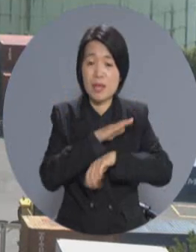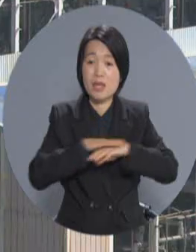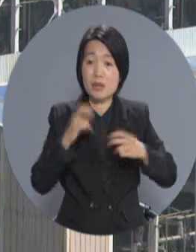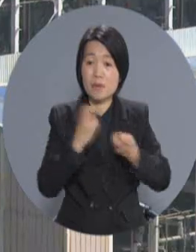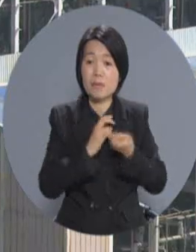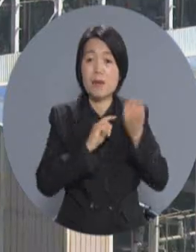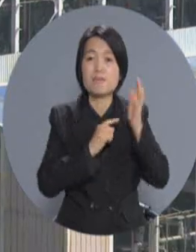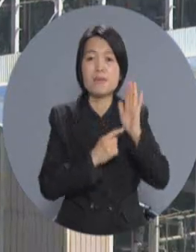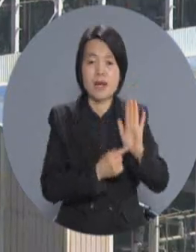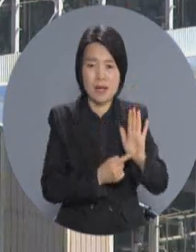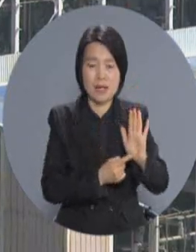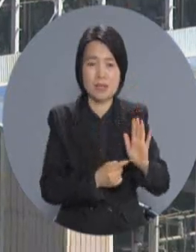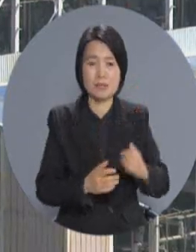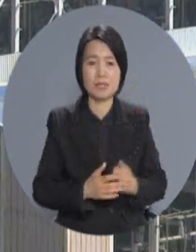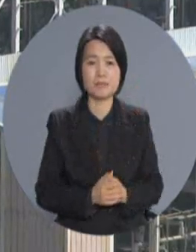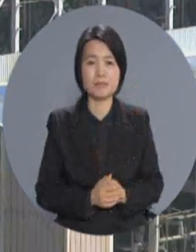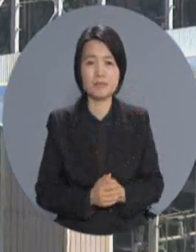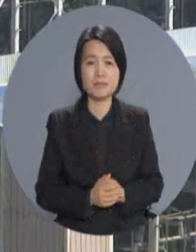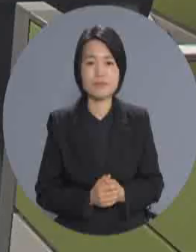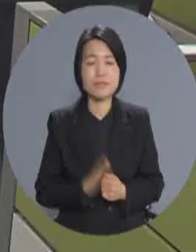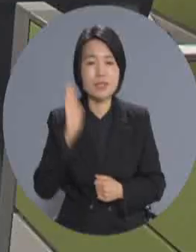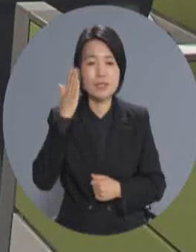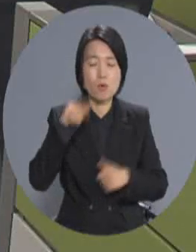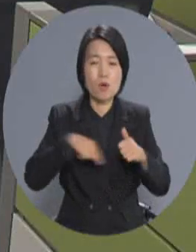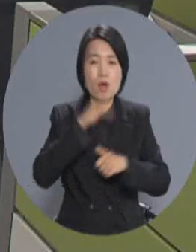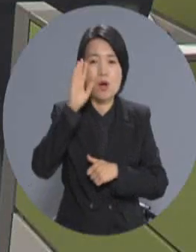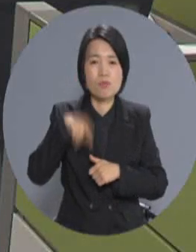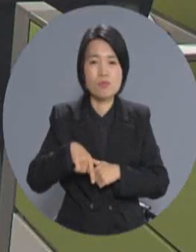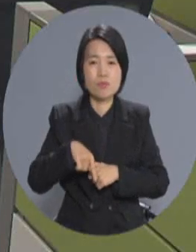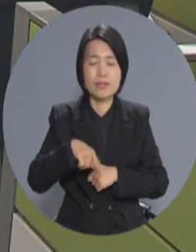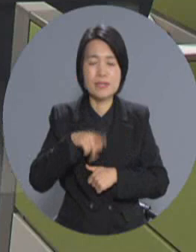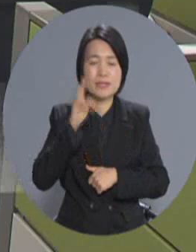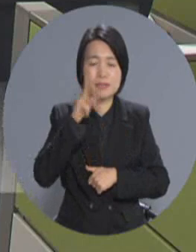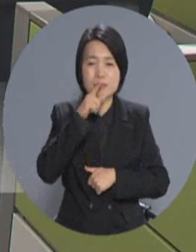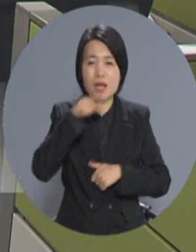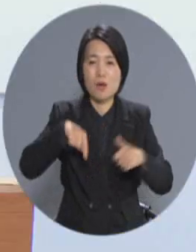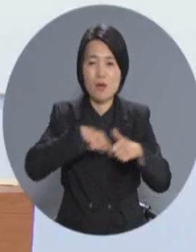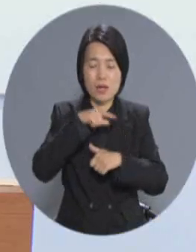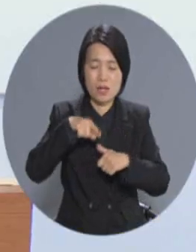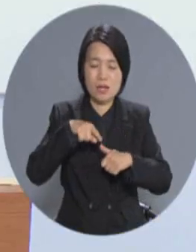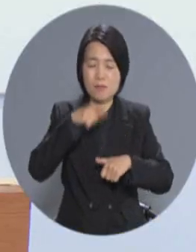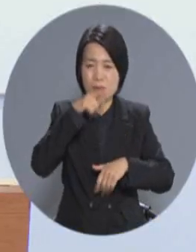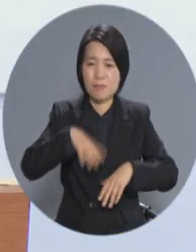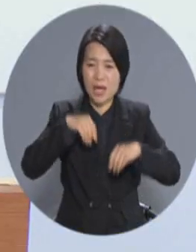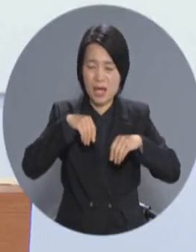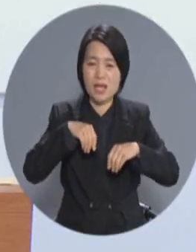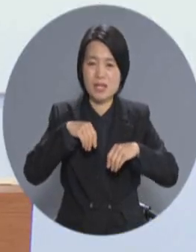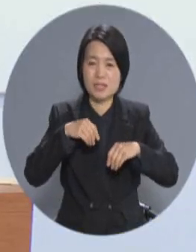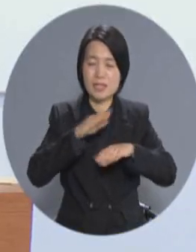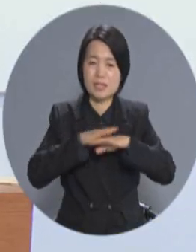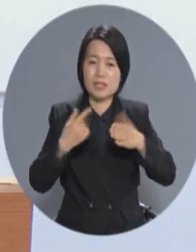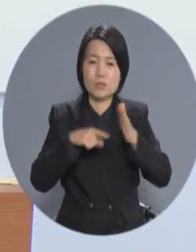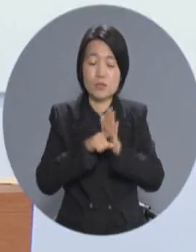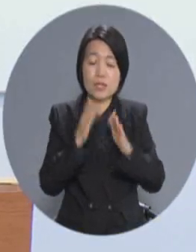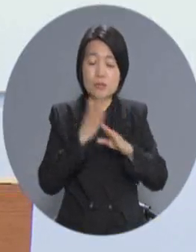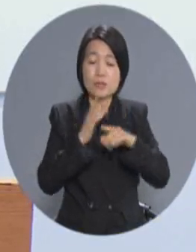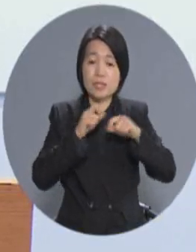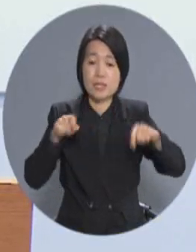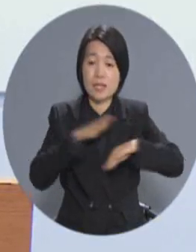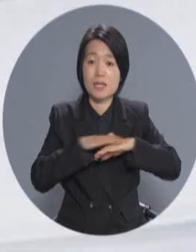꺼내든 것도 이 때문입니다. 최근 환경부는 극한 가뭄 상황에 대비하기 위해 중장기 대책을